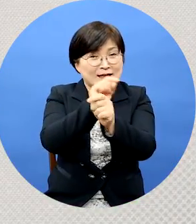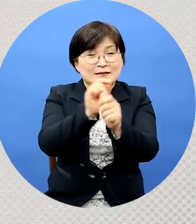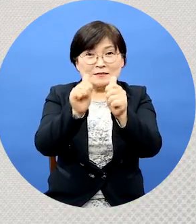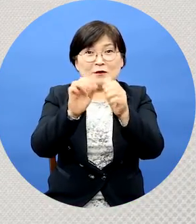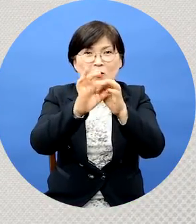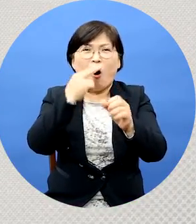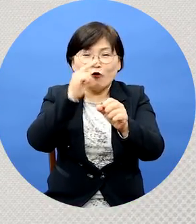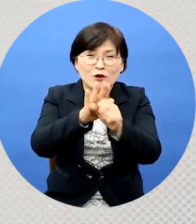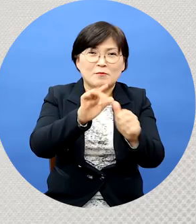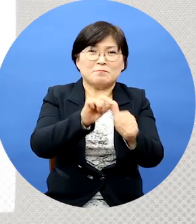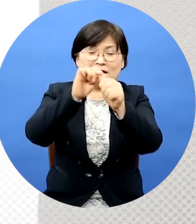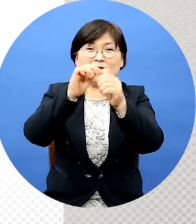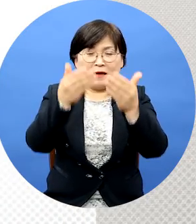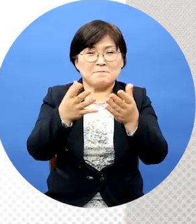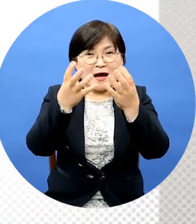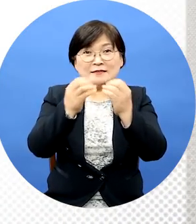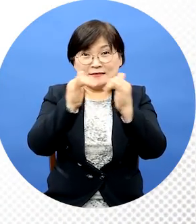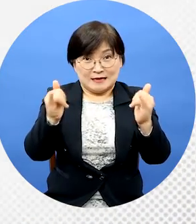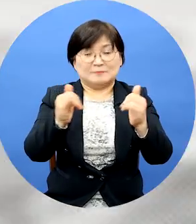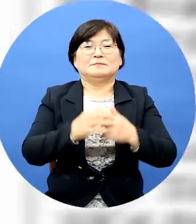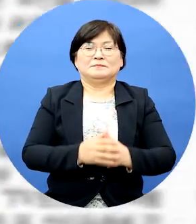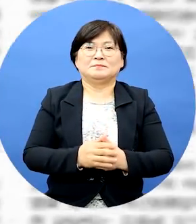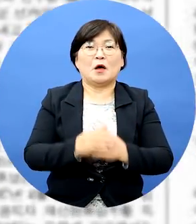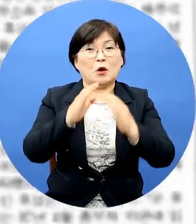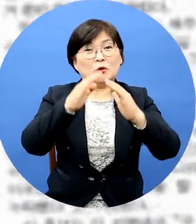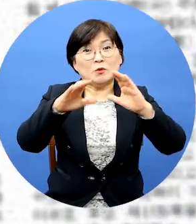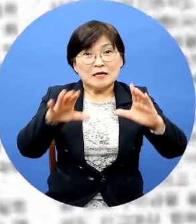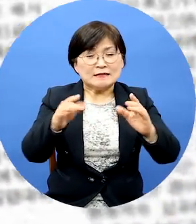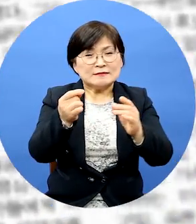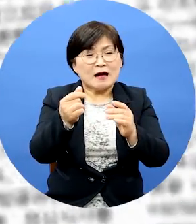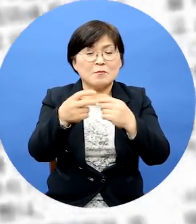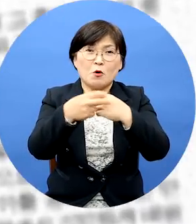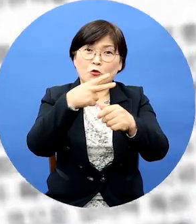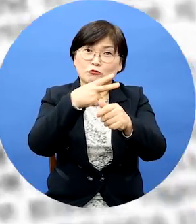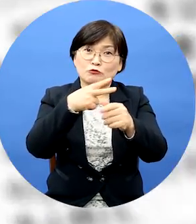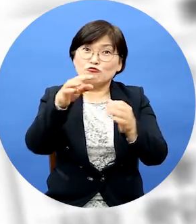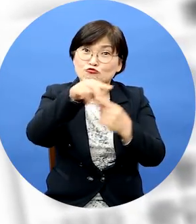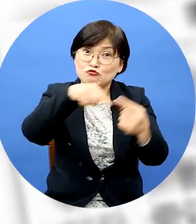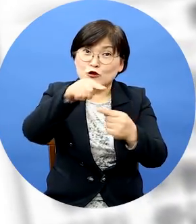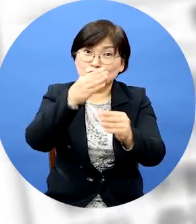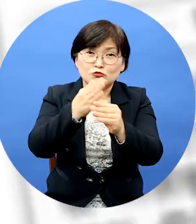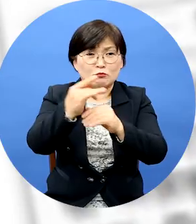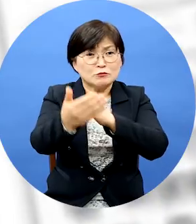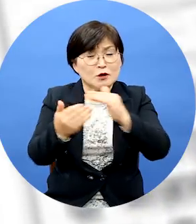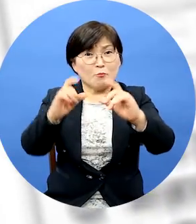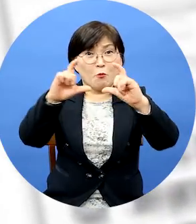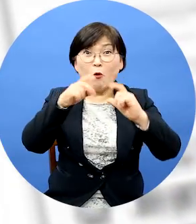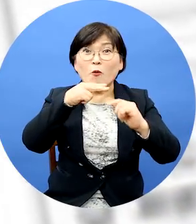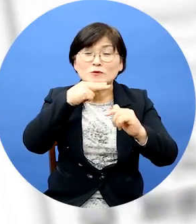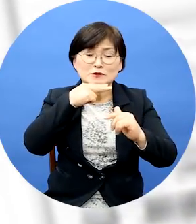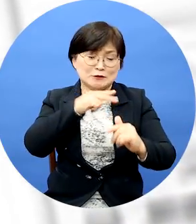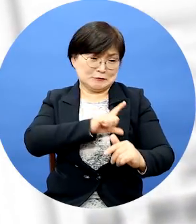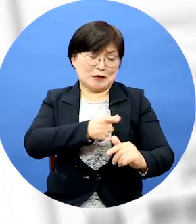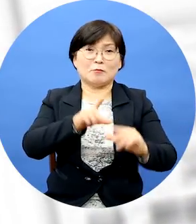행정심판으로 억울함을 구제받은 수많은 사람들. 동네에서 작은 의원을 운영하다 아무런 사전 예고 없이